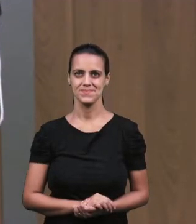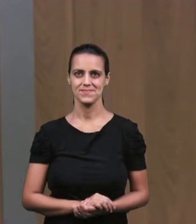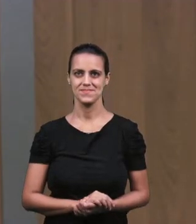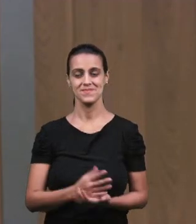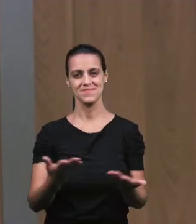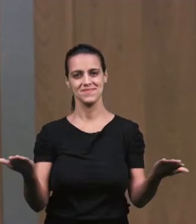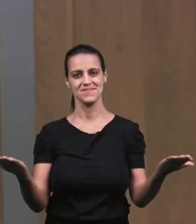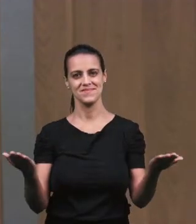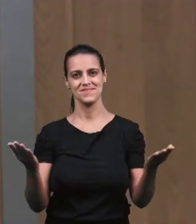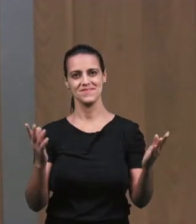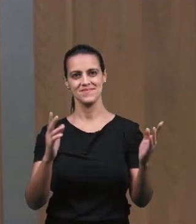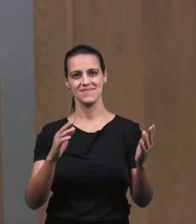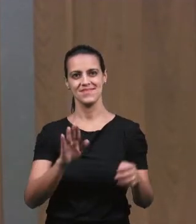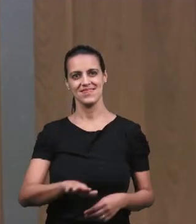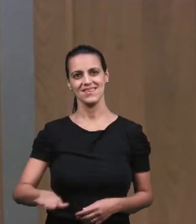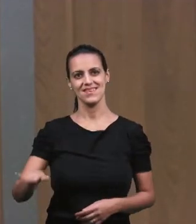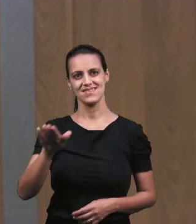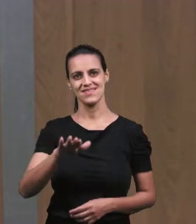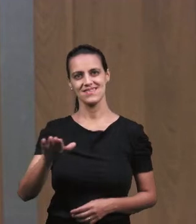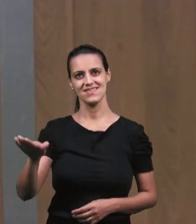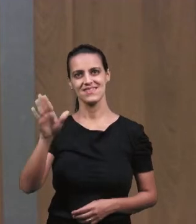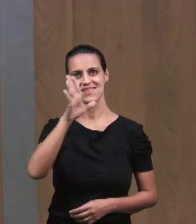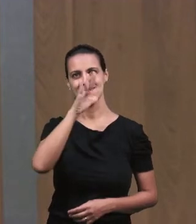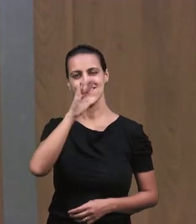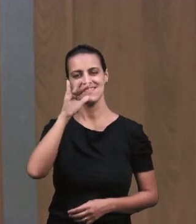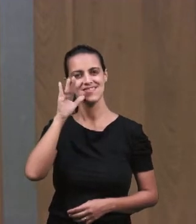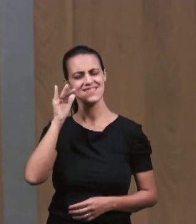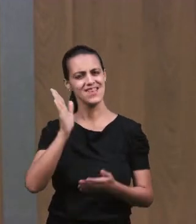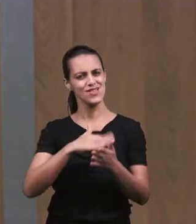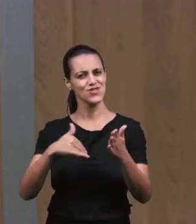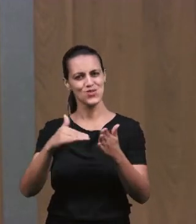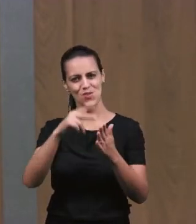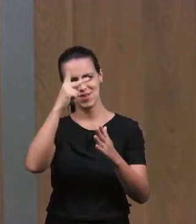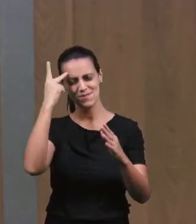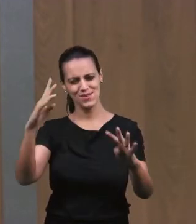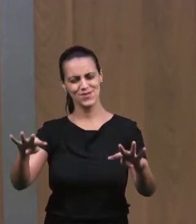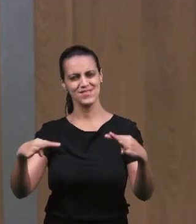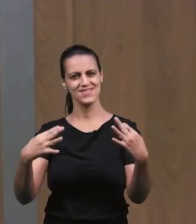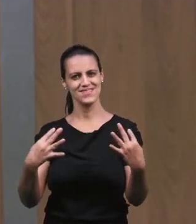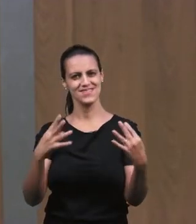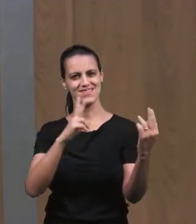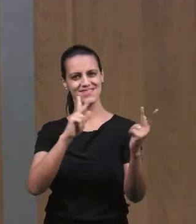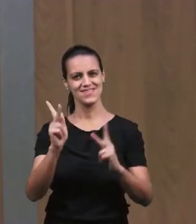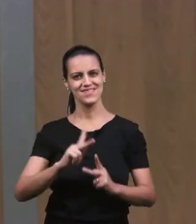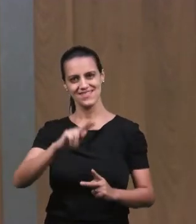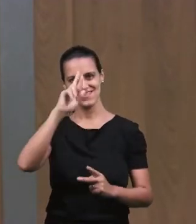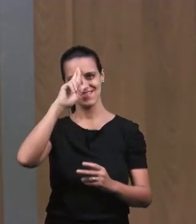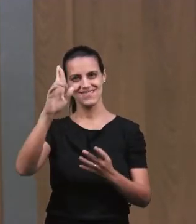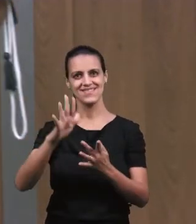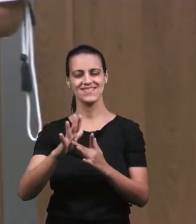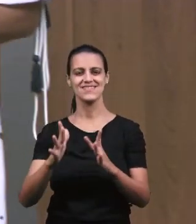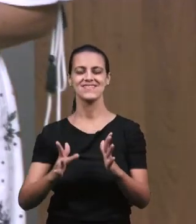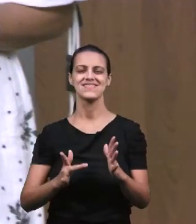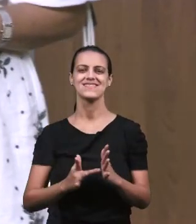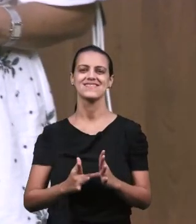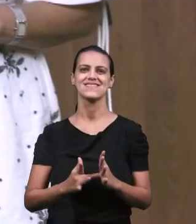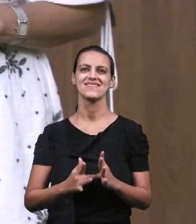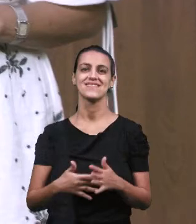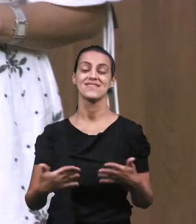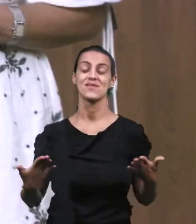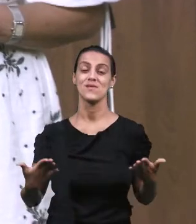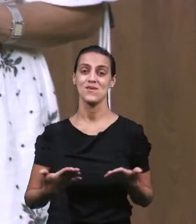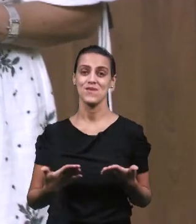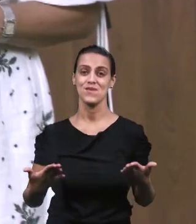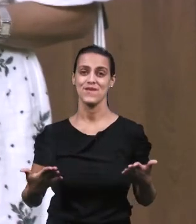Nous saluons les enfants intermédiaires et adolescents et tous qui nous assistent dans la paix du Seigneur Jésus. Aujourd'hui,